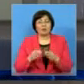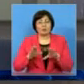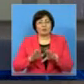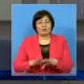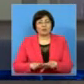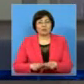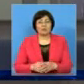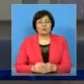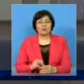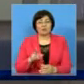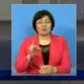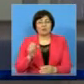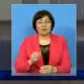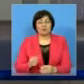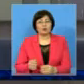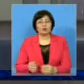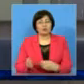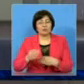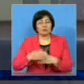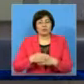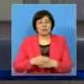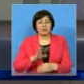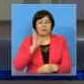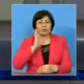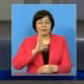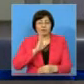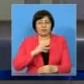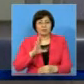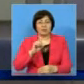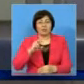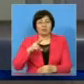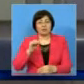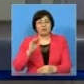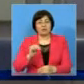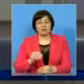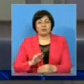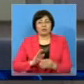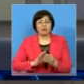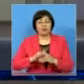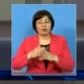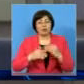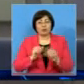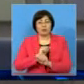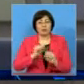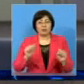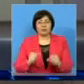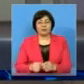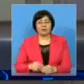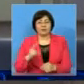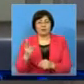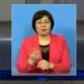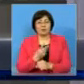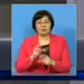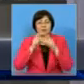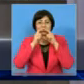кран нужно закрывать влажной салфеткой, но только не руками. Затем второй метод – это